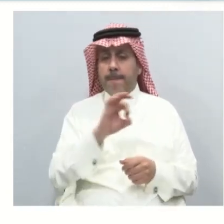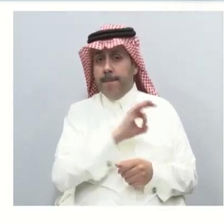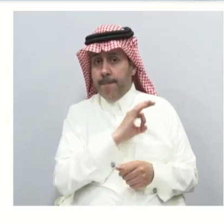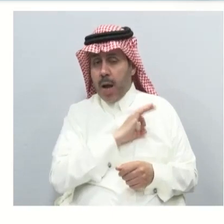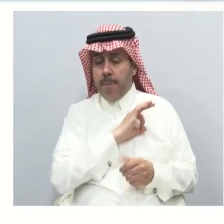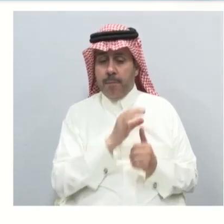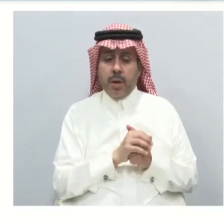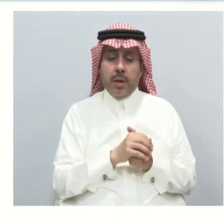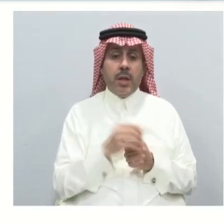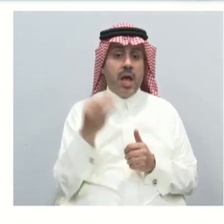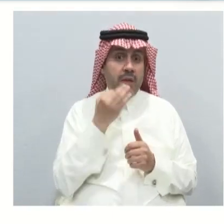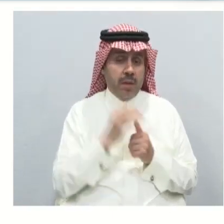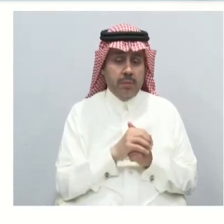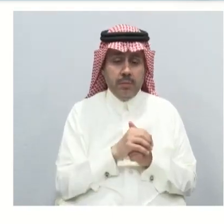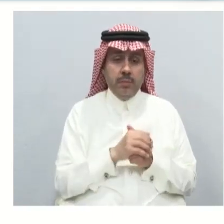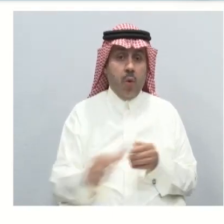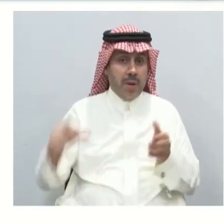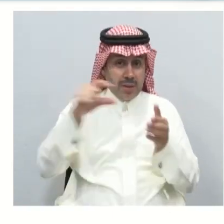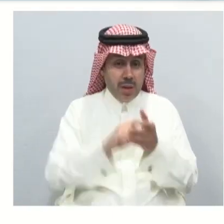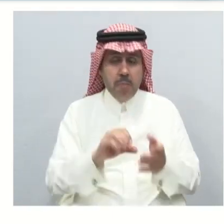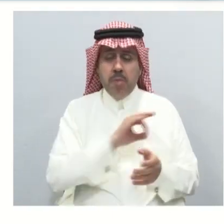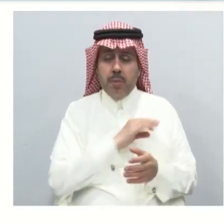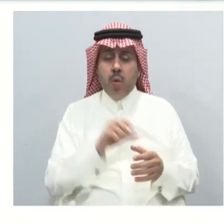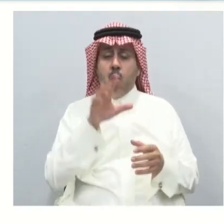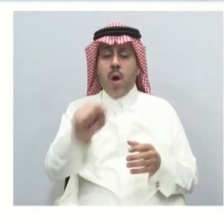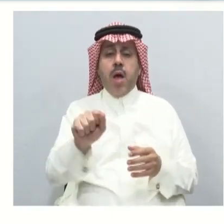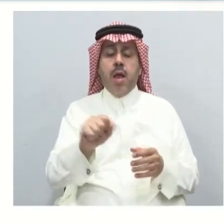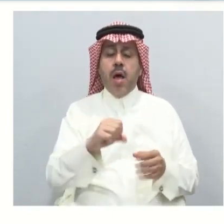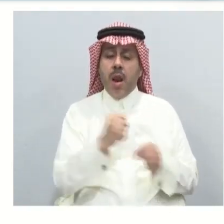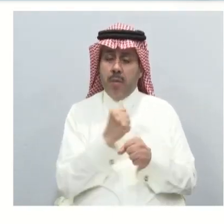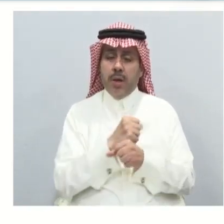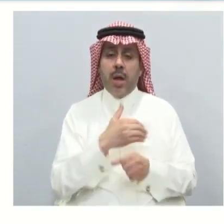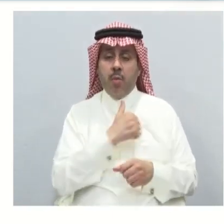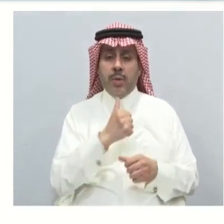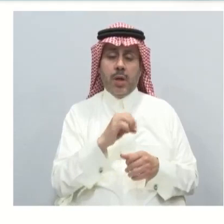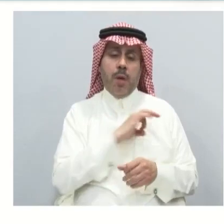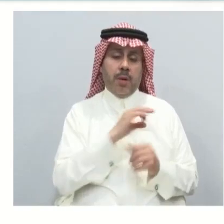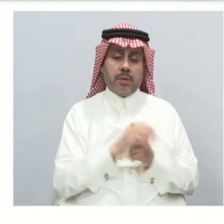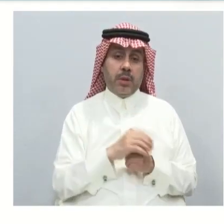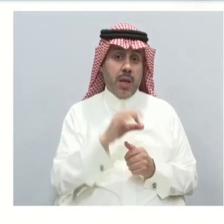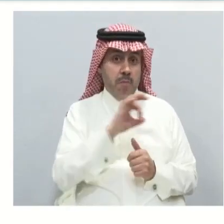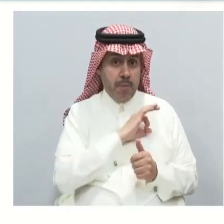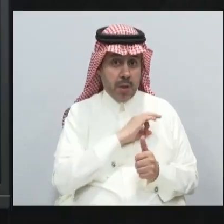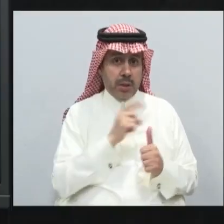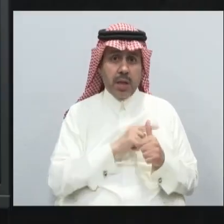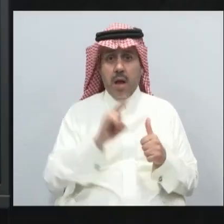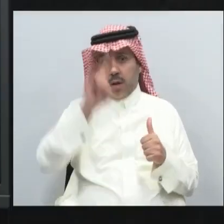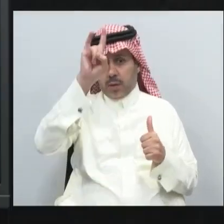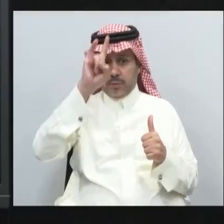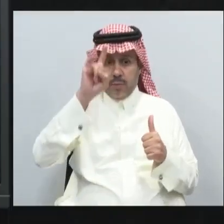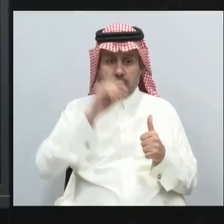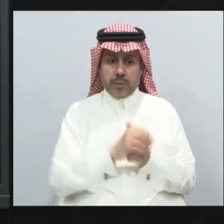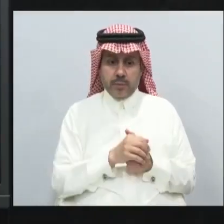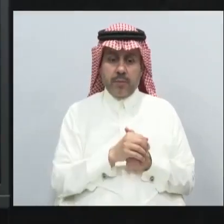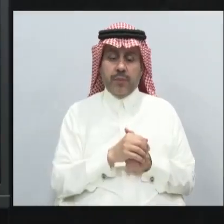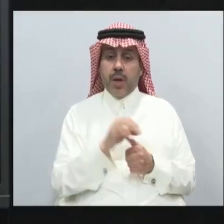لهذه الكلمه ومات تدل عليه ولاهلها العاملين بها وتاملوا المحبه تكون